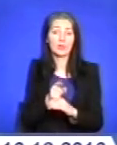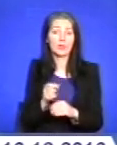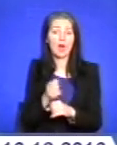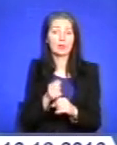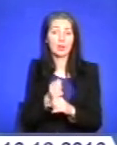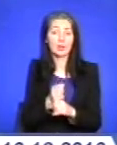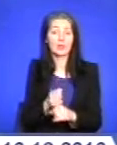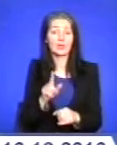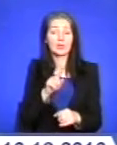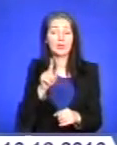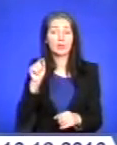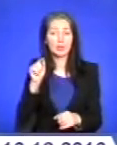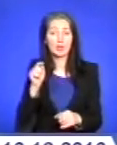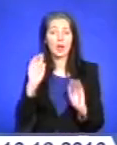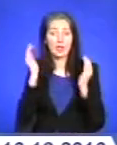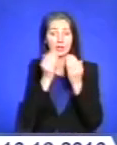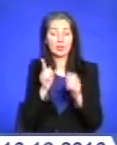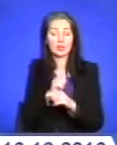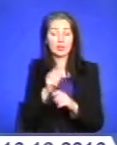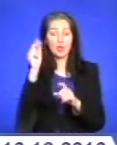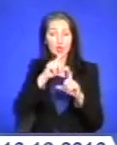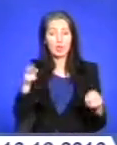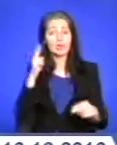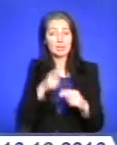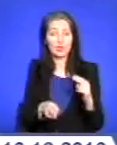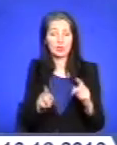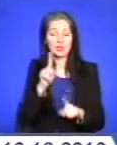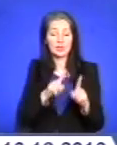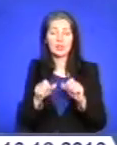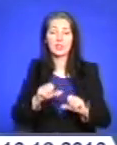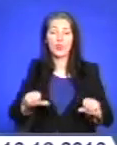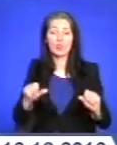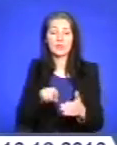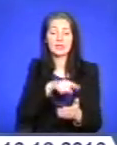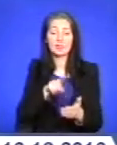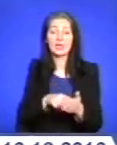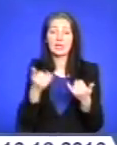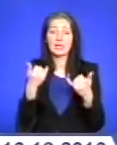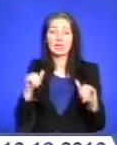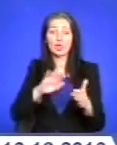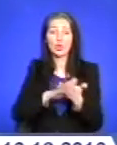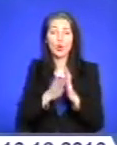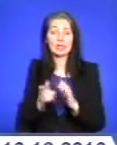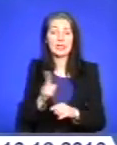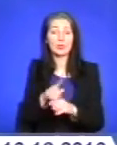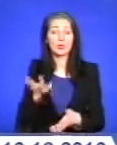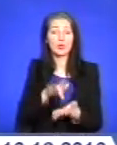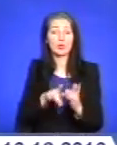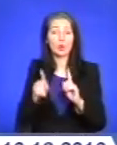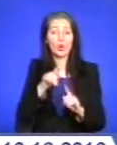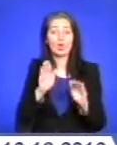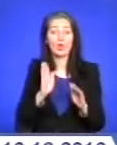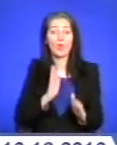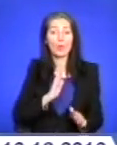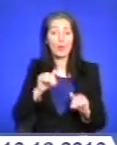З понеділка карантин у тернопільських школах закінчується. На засіданні комісії з питань надзвичайних ситуацій Тернопільської міської ради було